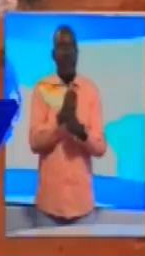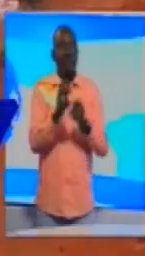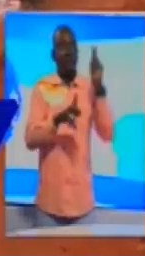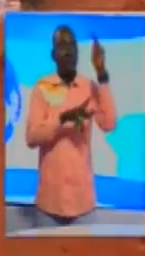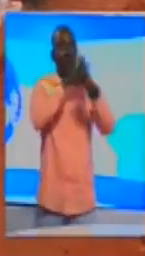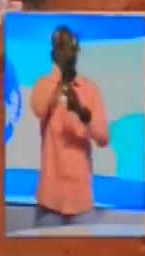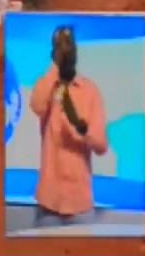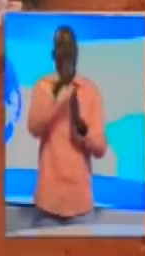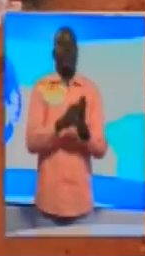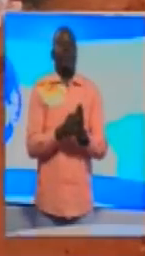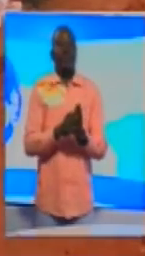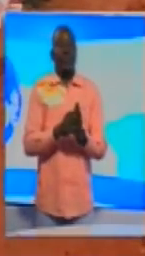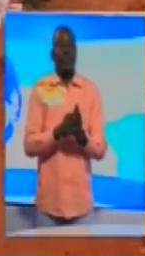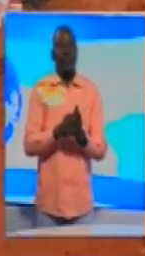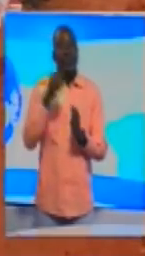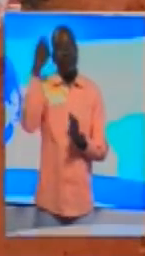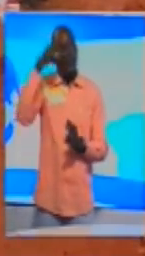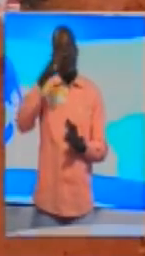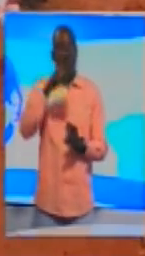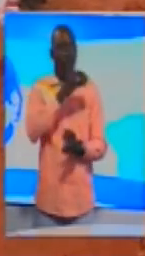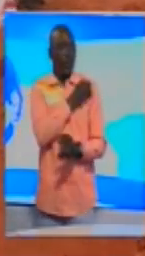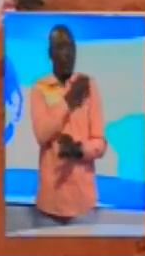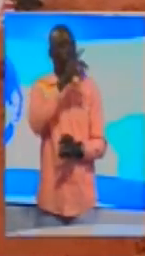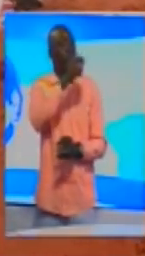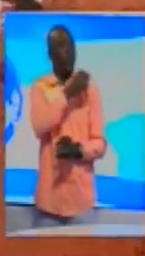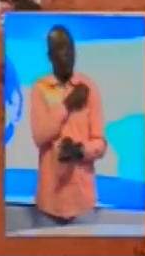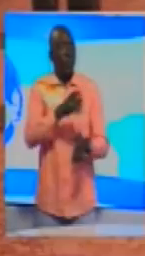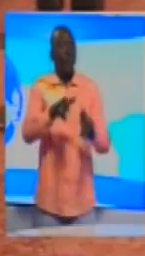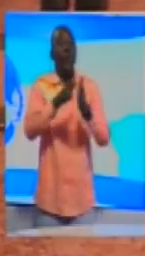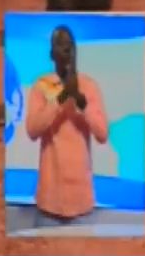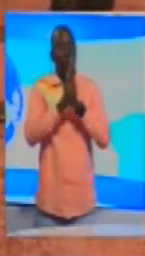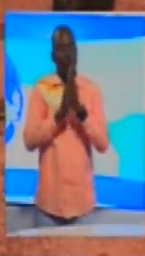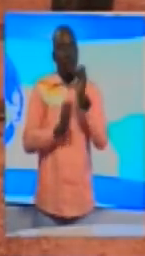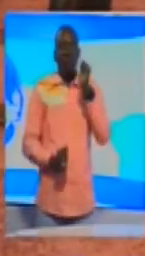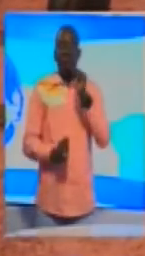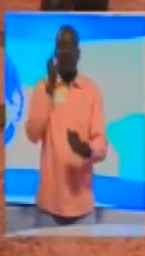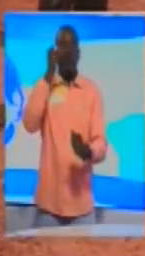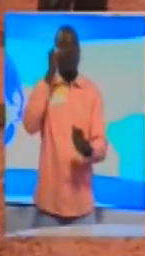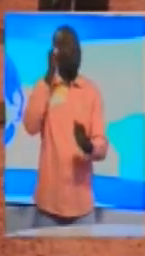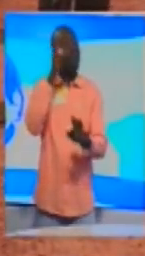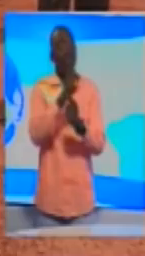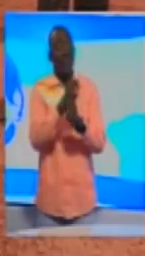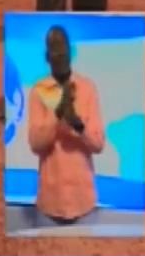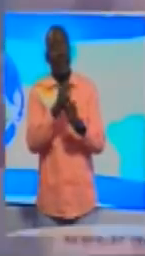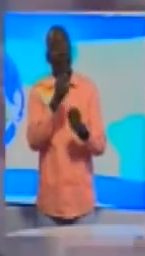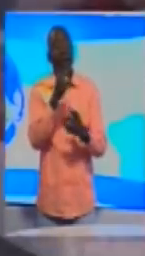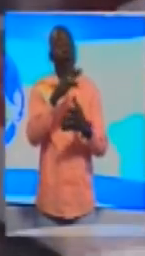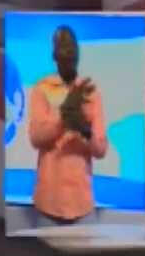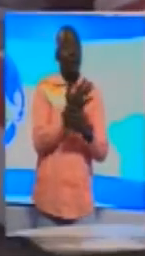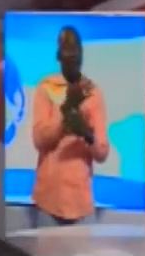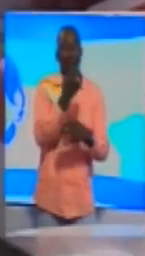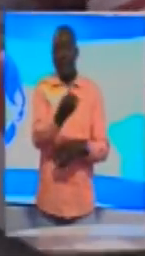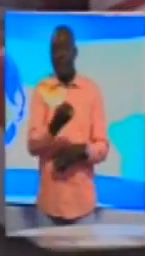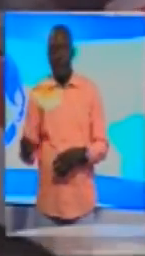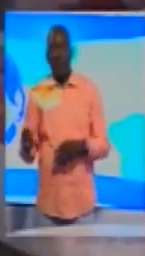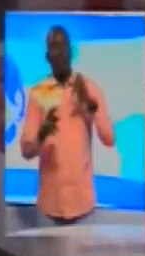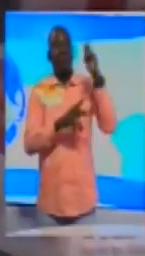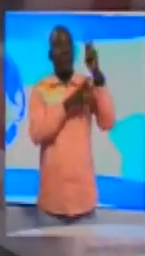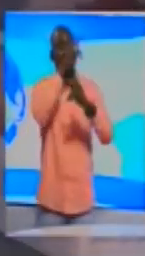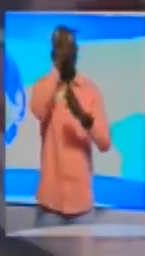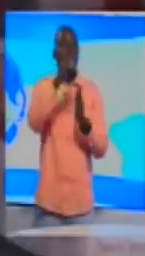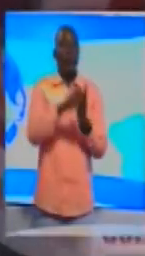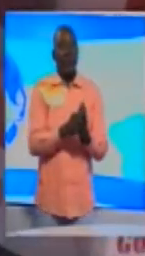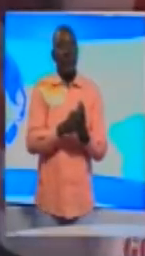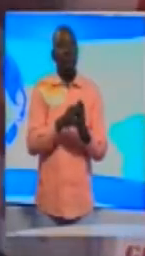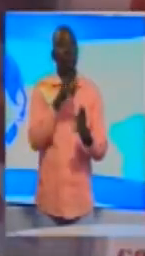population. Ousseynou Touré demande encore plus de collaboration entre ces éléments et la population.